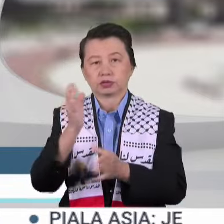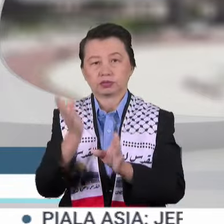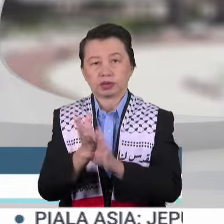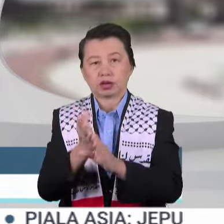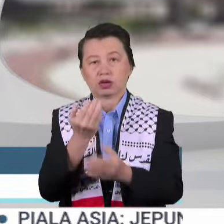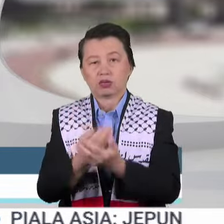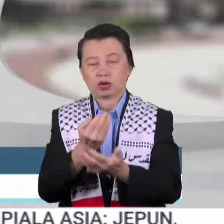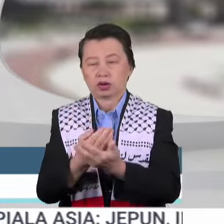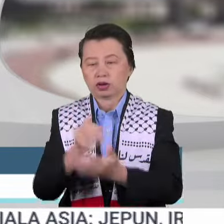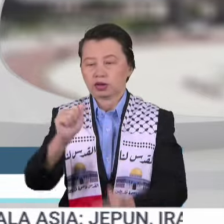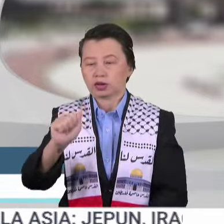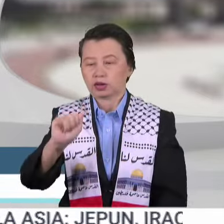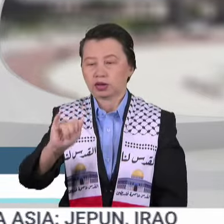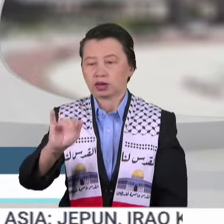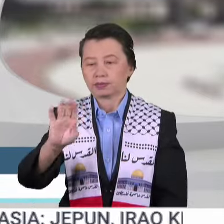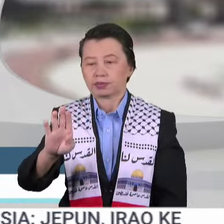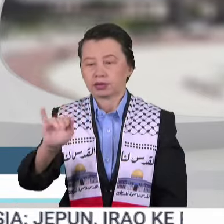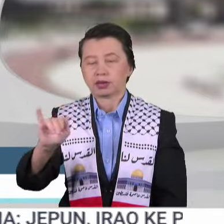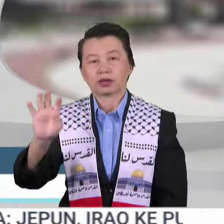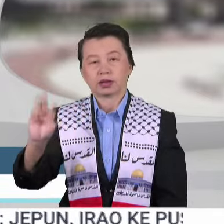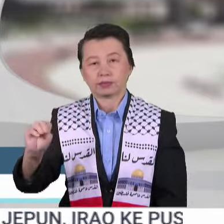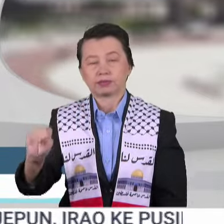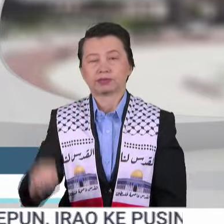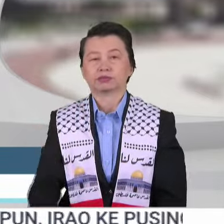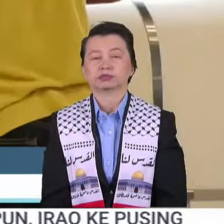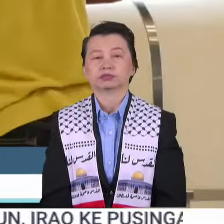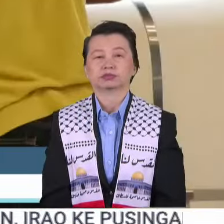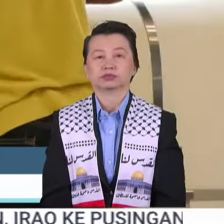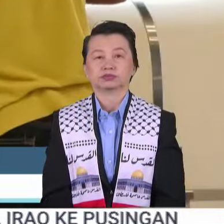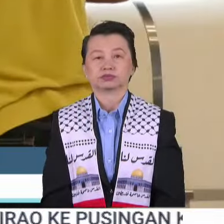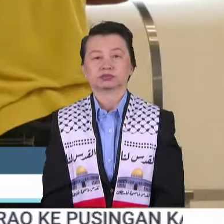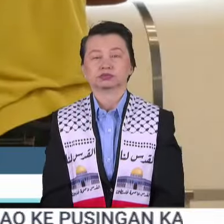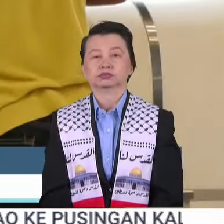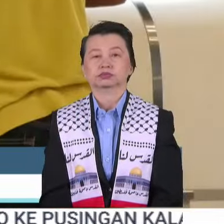Perbankan dan Kewangan Islam Malaysia IBIM.